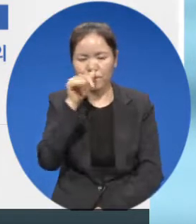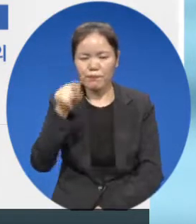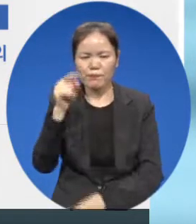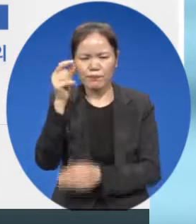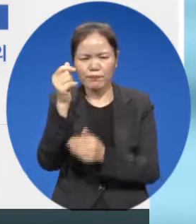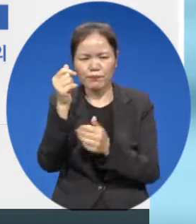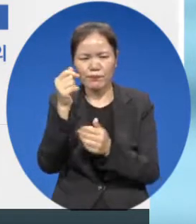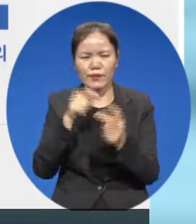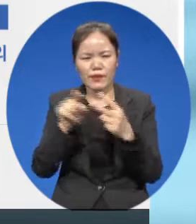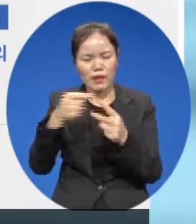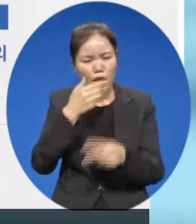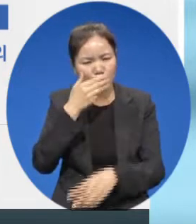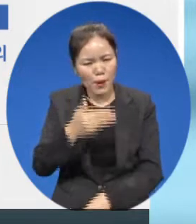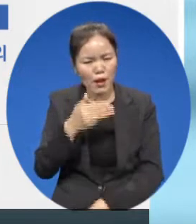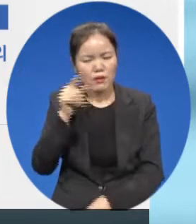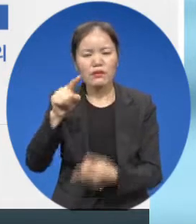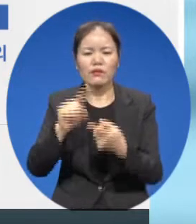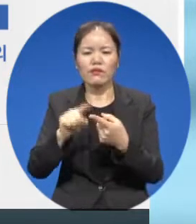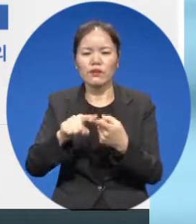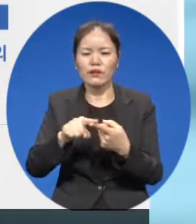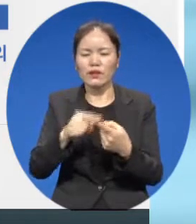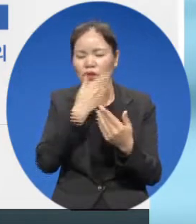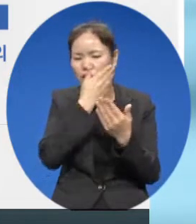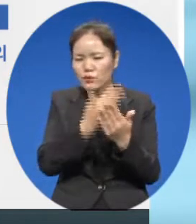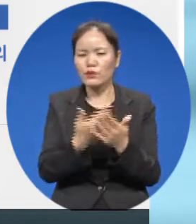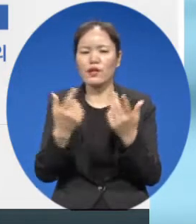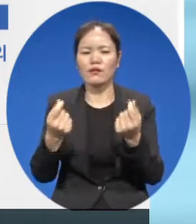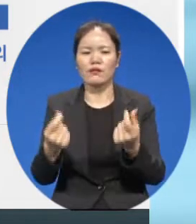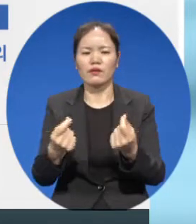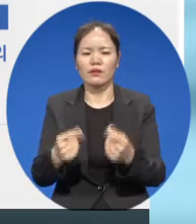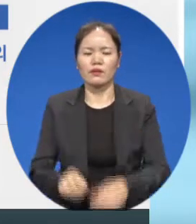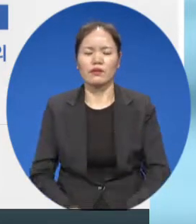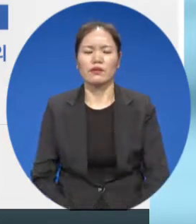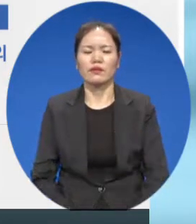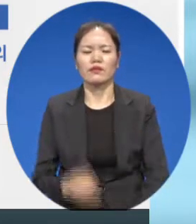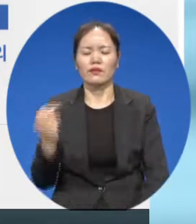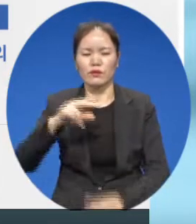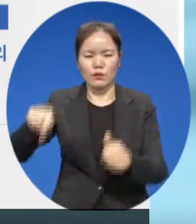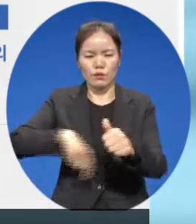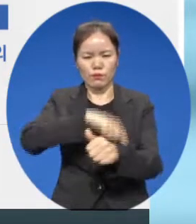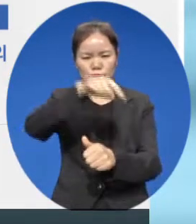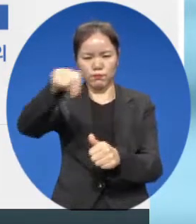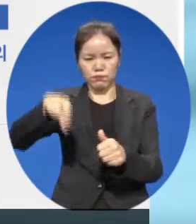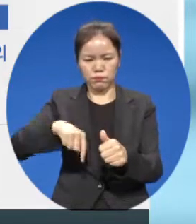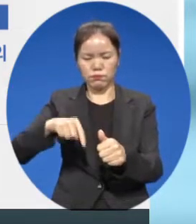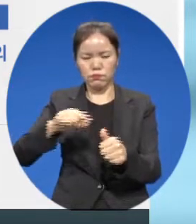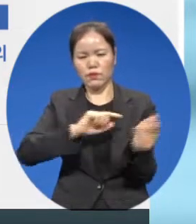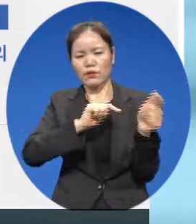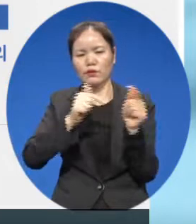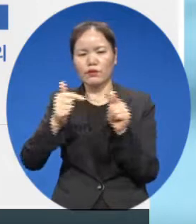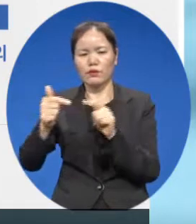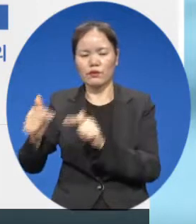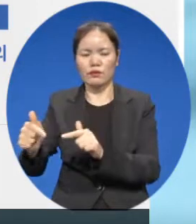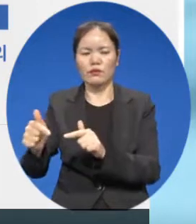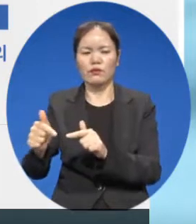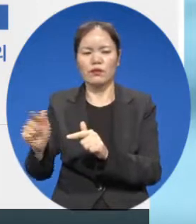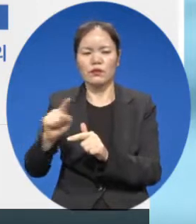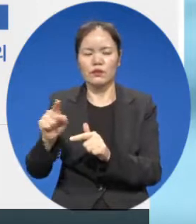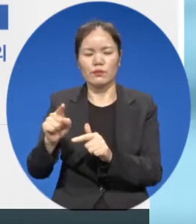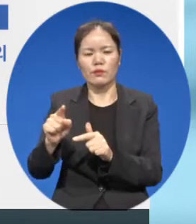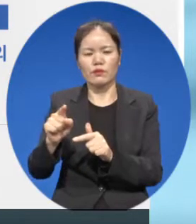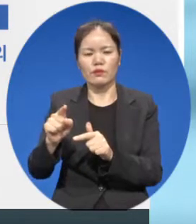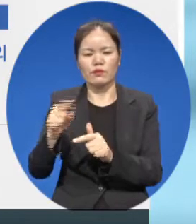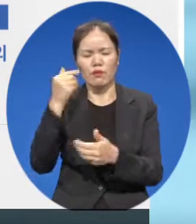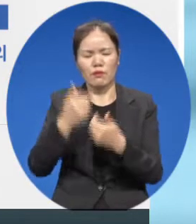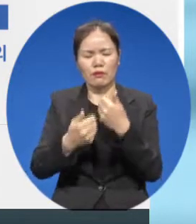있느냐 하는 부분이 중요한 거라고 봐요 이제 그런 부분들 증기 위원들이 보지 않겠습니까 그리고 또 여론 이렇게 여러가지로 지금 상당히 그 비등하게